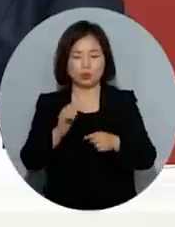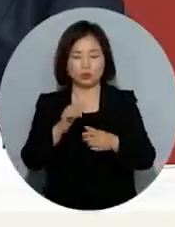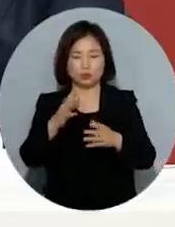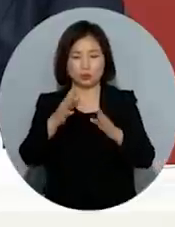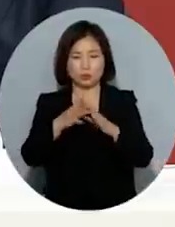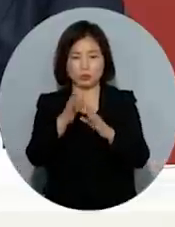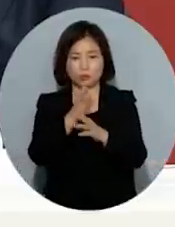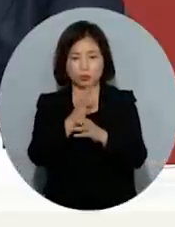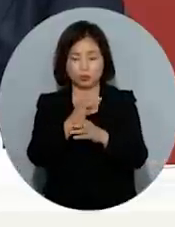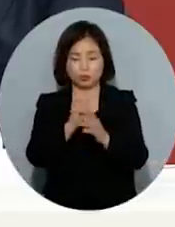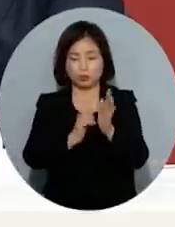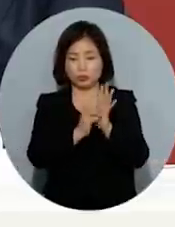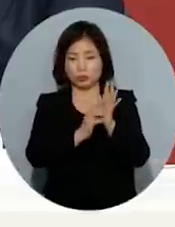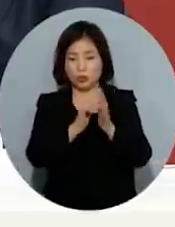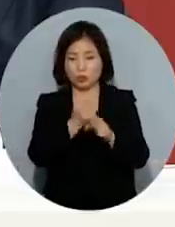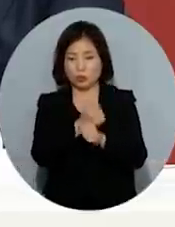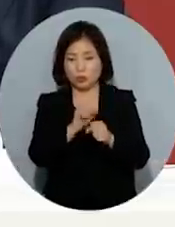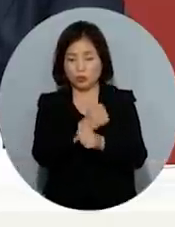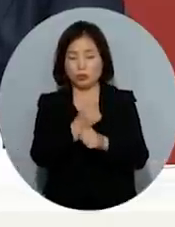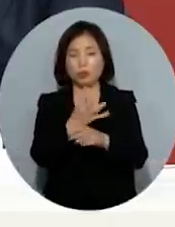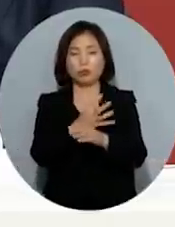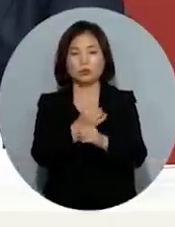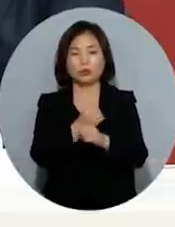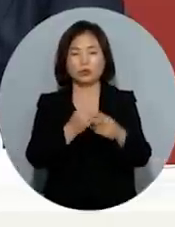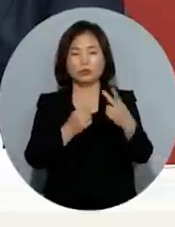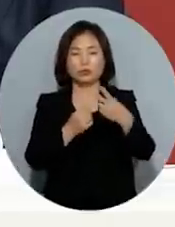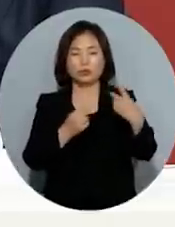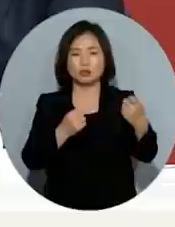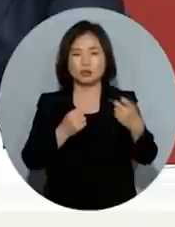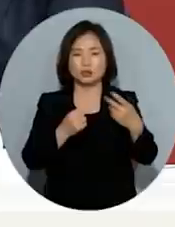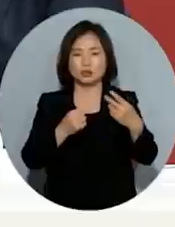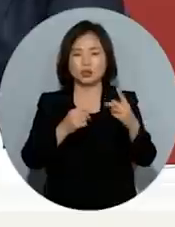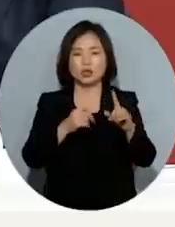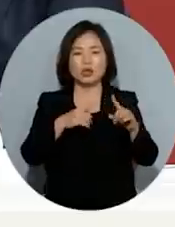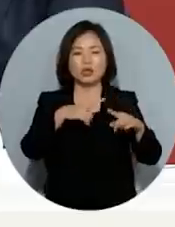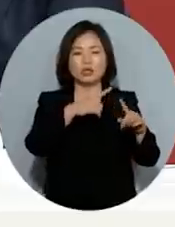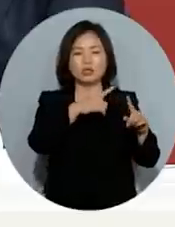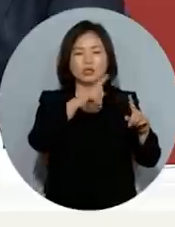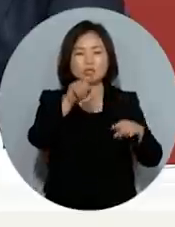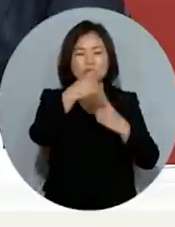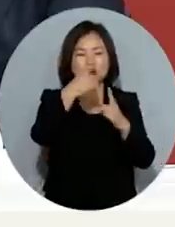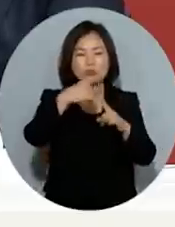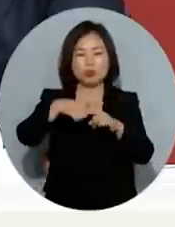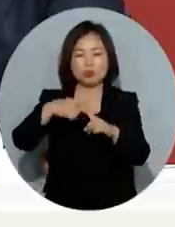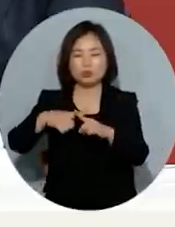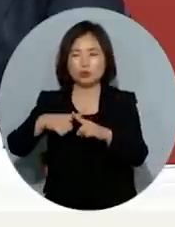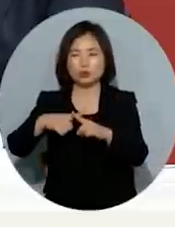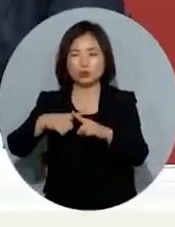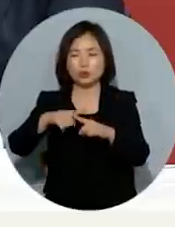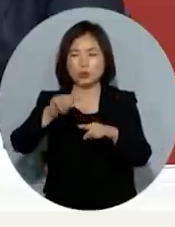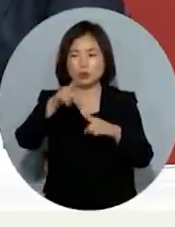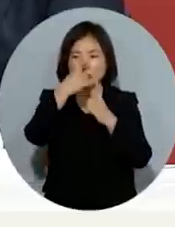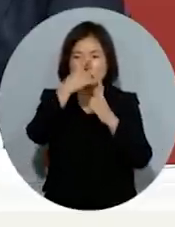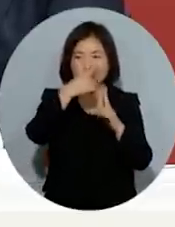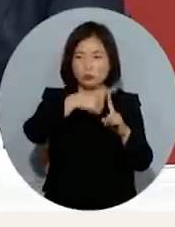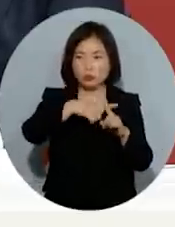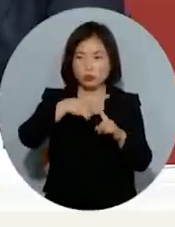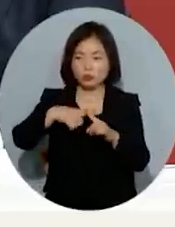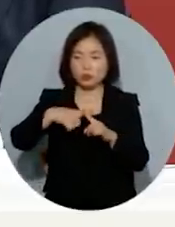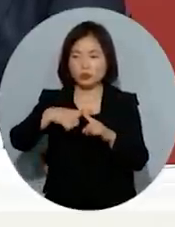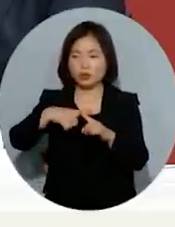본격적으로 이루어졌던 시점은 2011년도하고 이 모씨하고 계좌라는데 아니, 지난번에 이